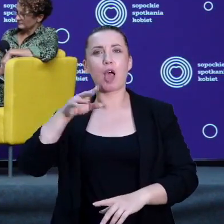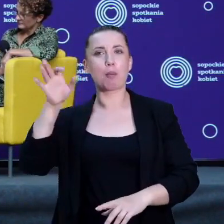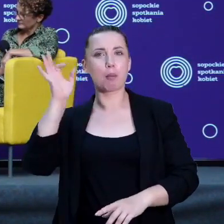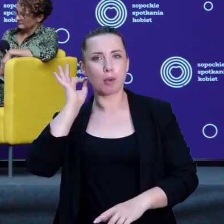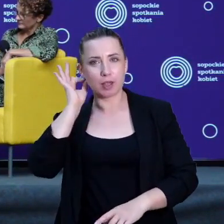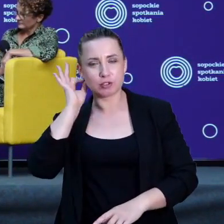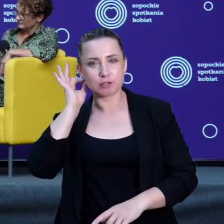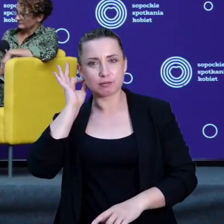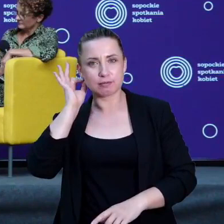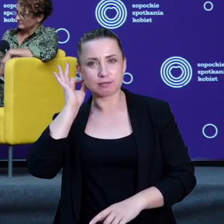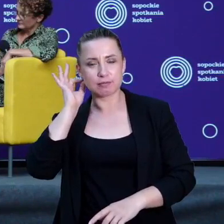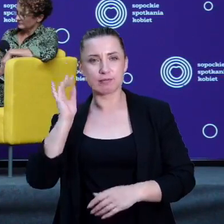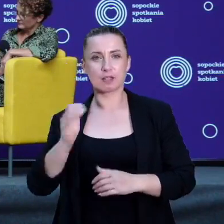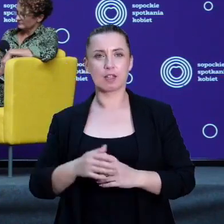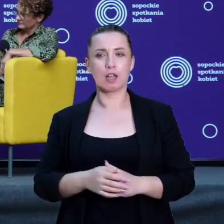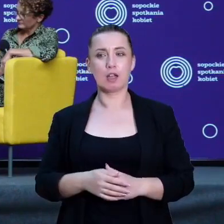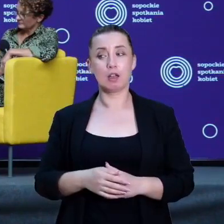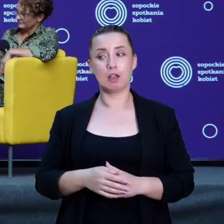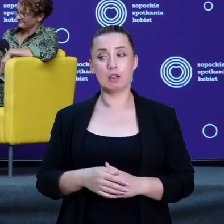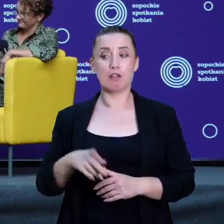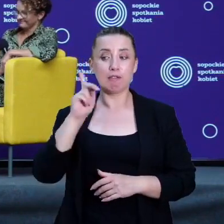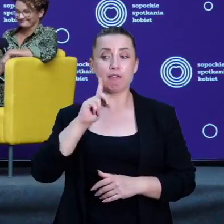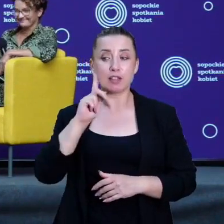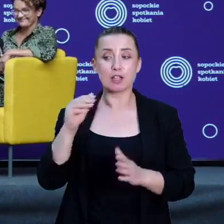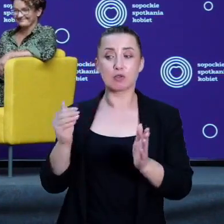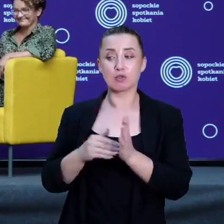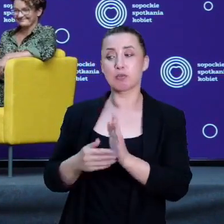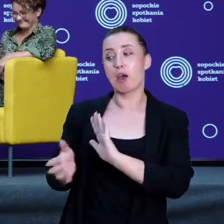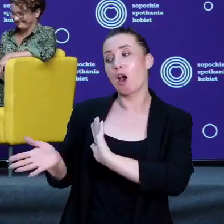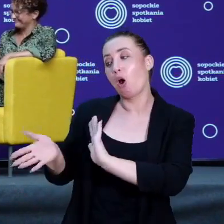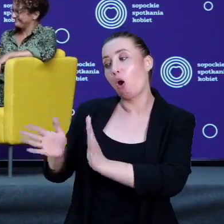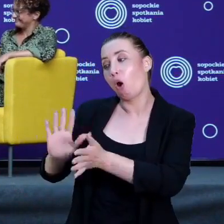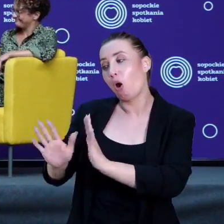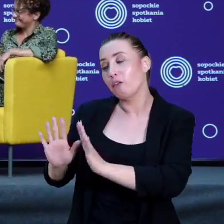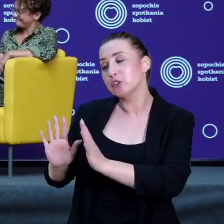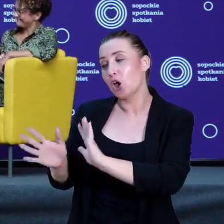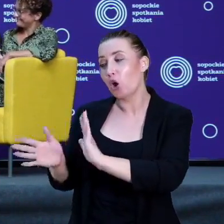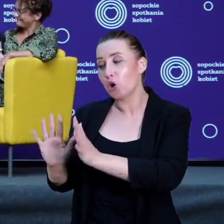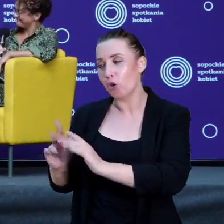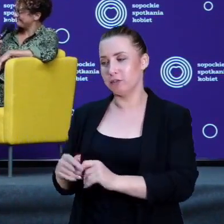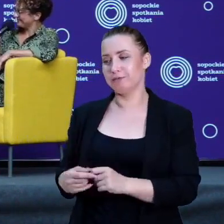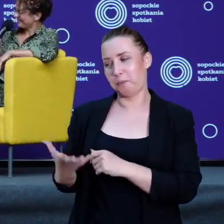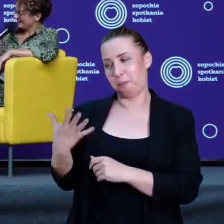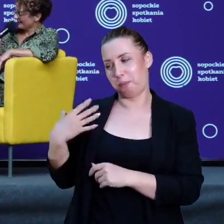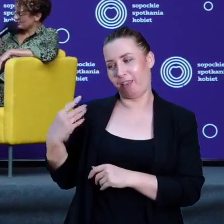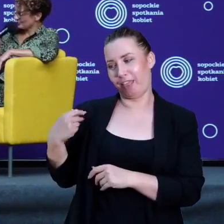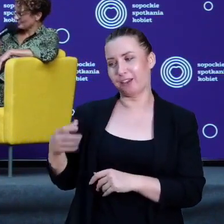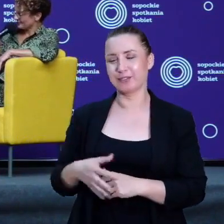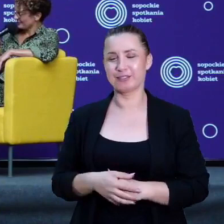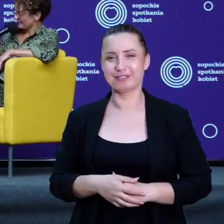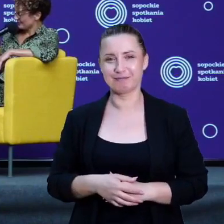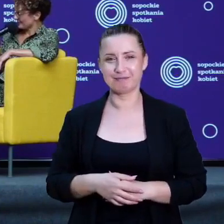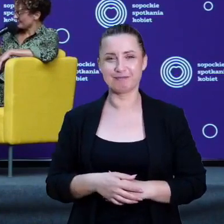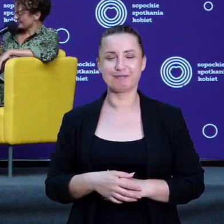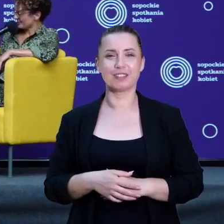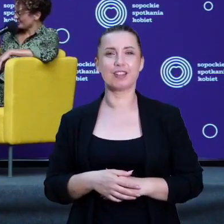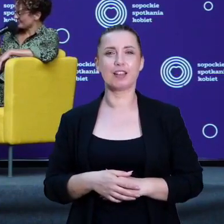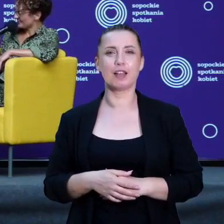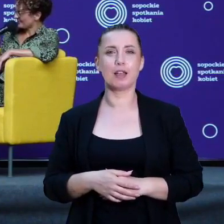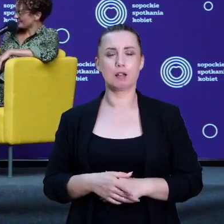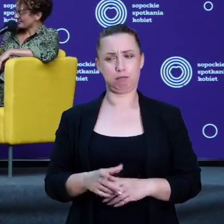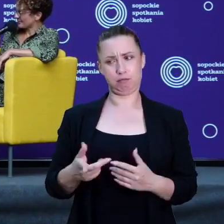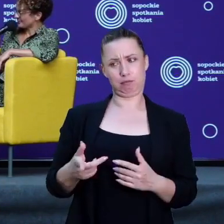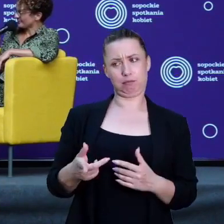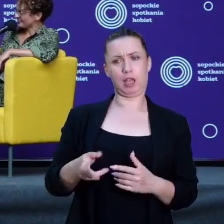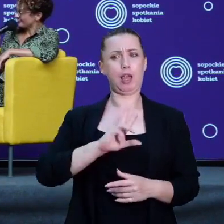w naszym społeczeństwie i trzeba ich chronić tak naprawdę, biedaków. Krysiu, na twoje koncerty też